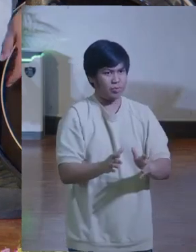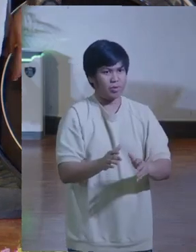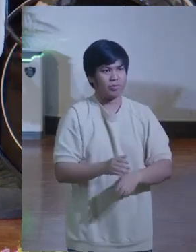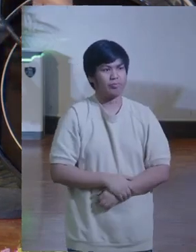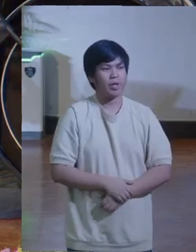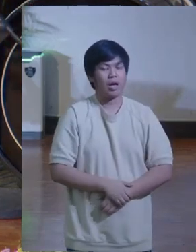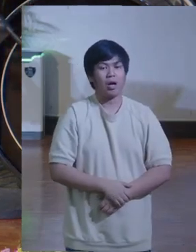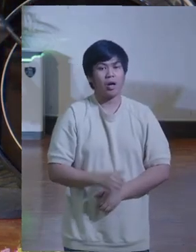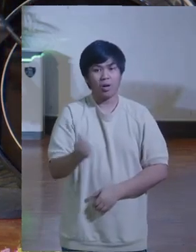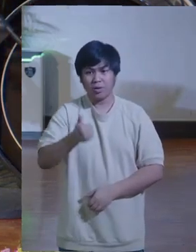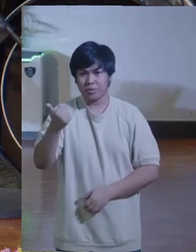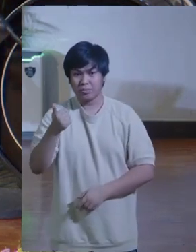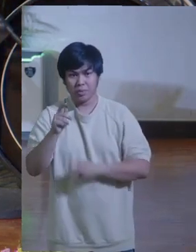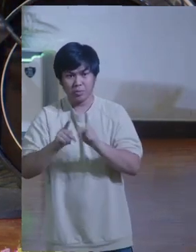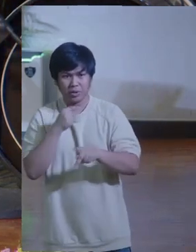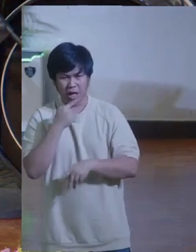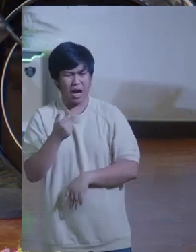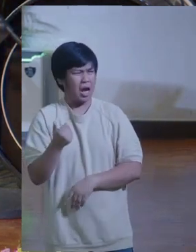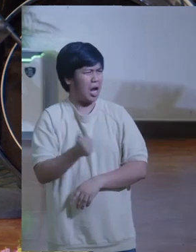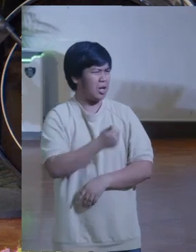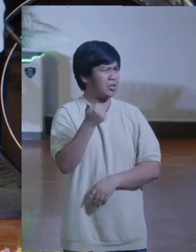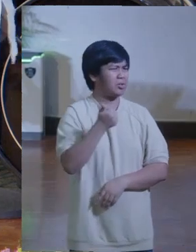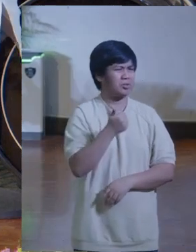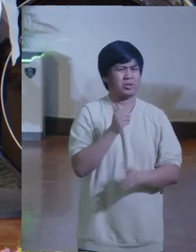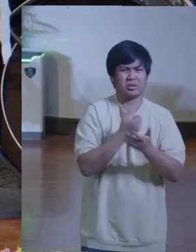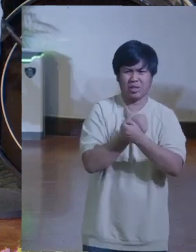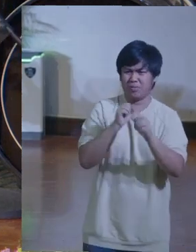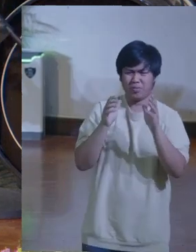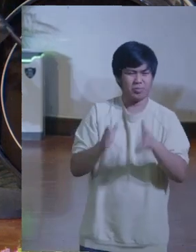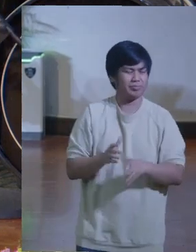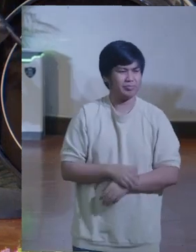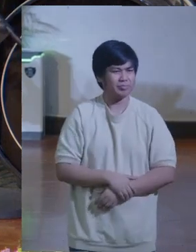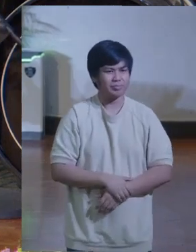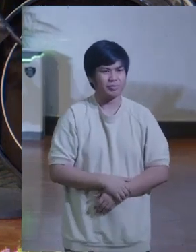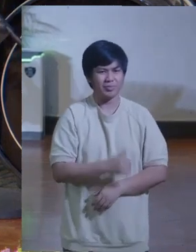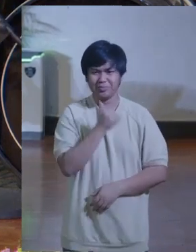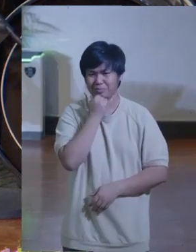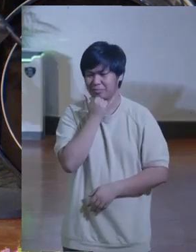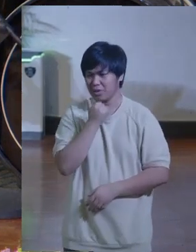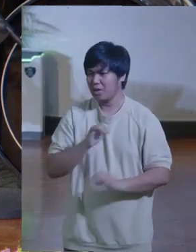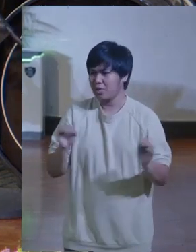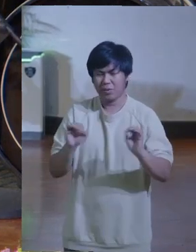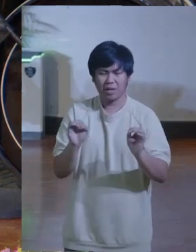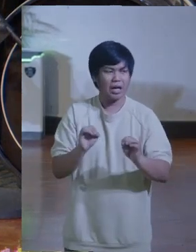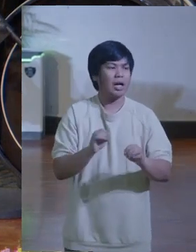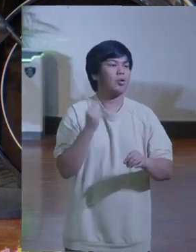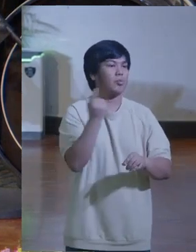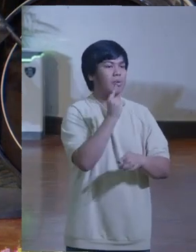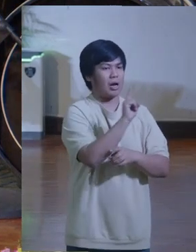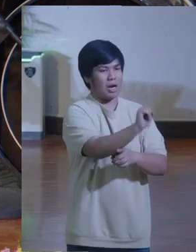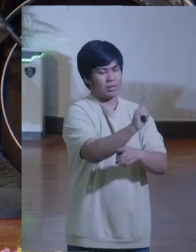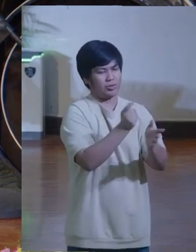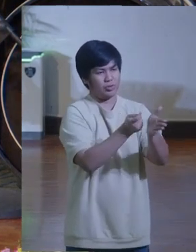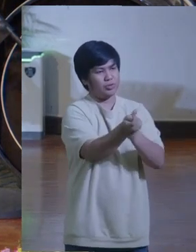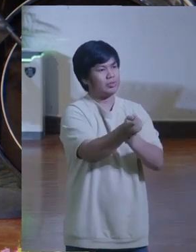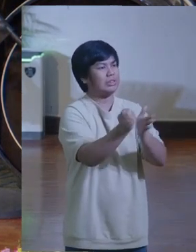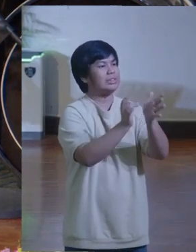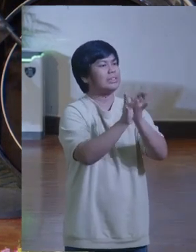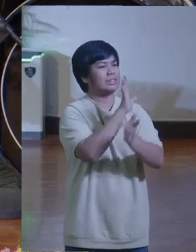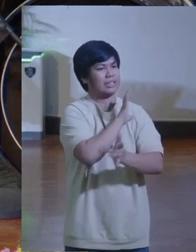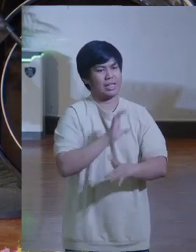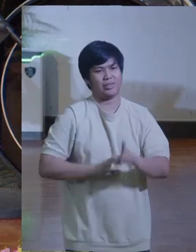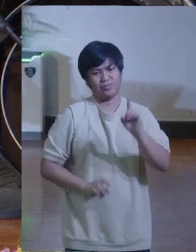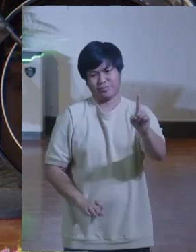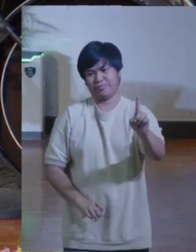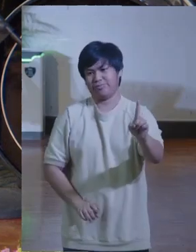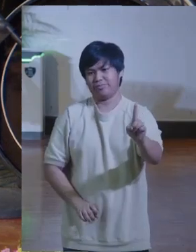ibang tagapagligtas. Wala pong katotohanan yon. Ang katotohanan lang po ay si Kristo Jesus. Pangatlo, siya